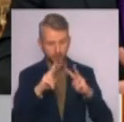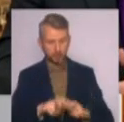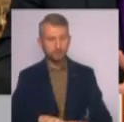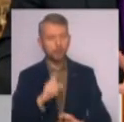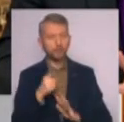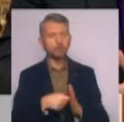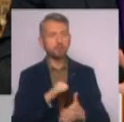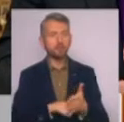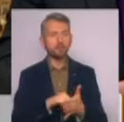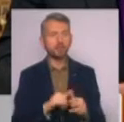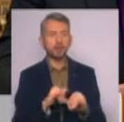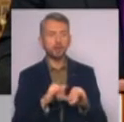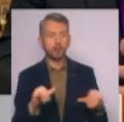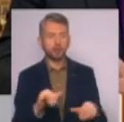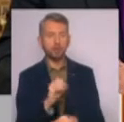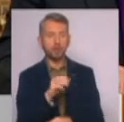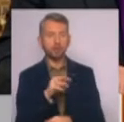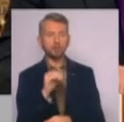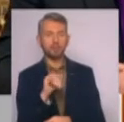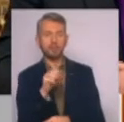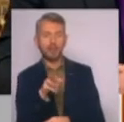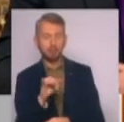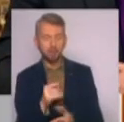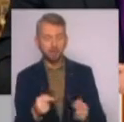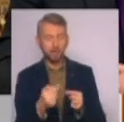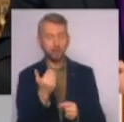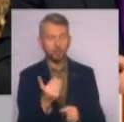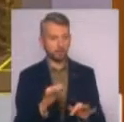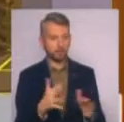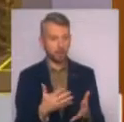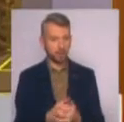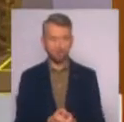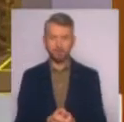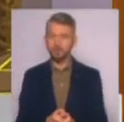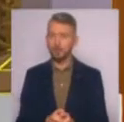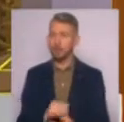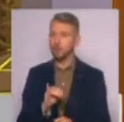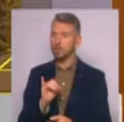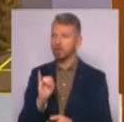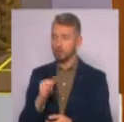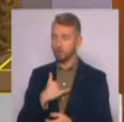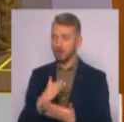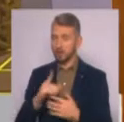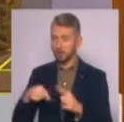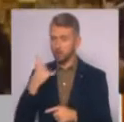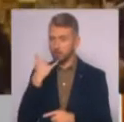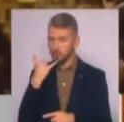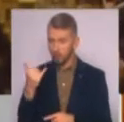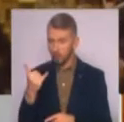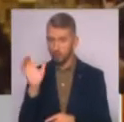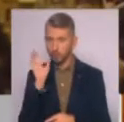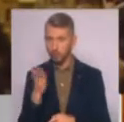причину розвитку емфіземи конкретно у вашому випадку. А Юрій потім Іванович, вже у нас висновок. Є наступне запитання,